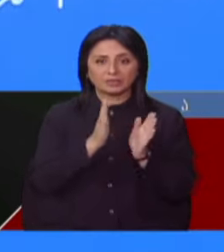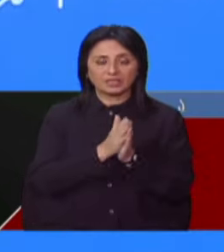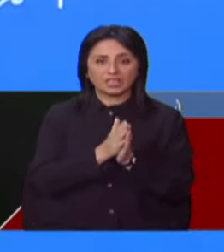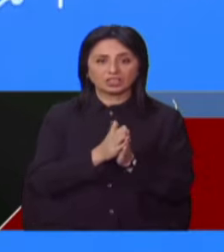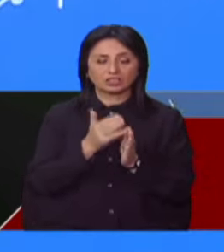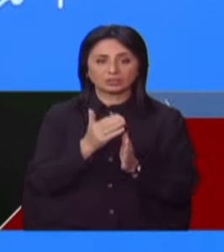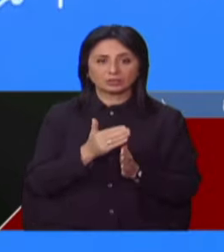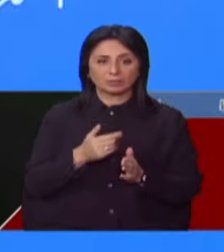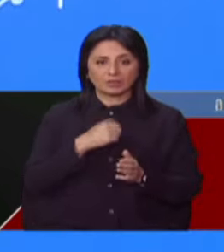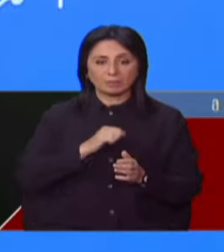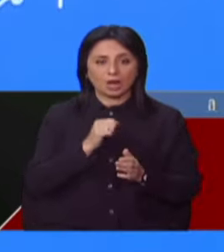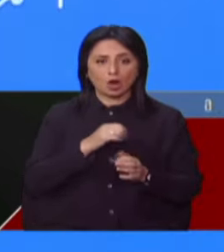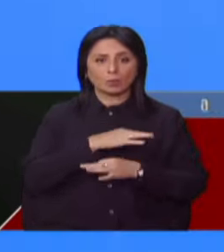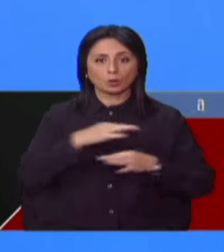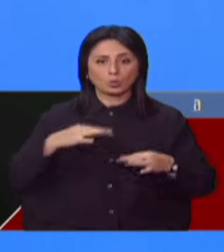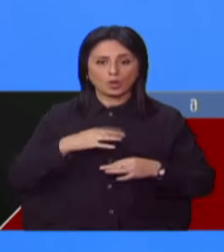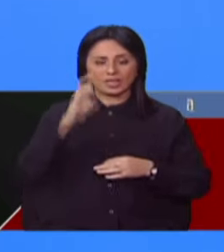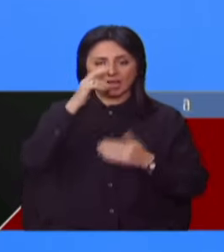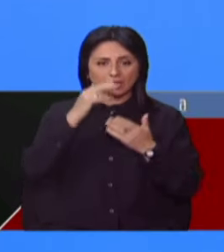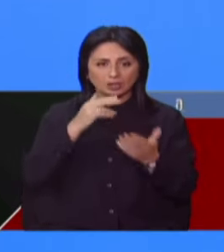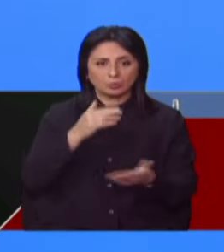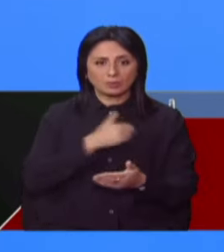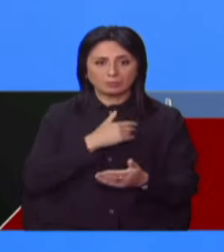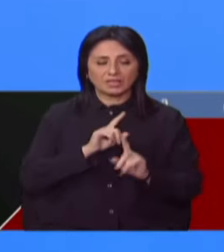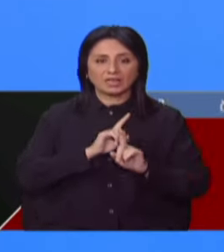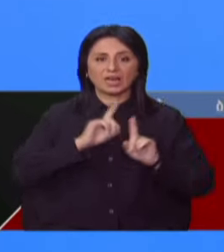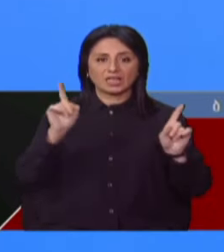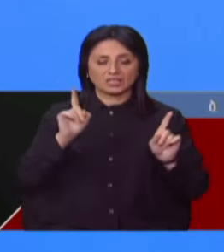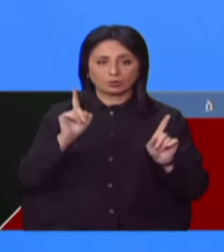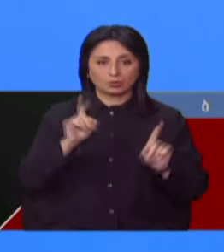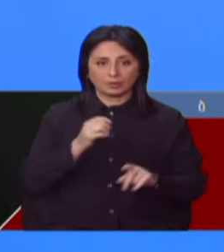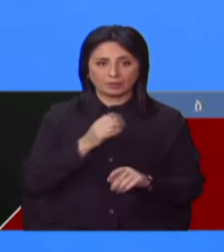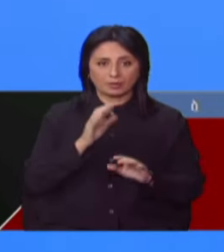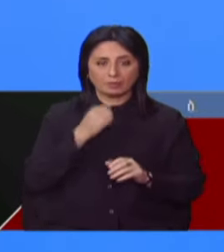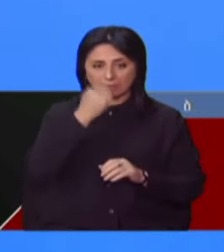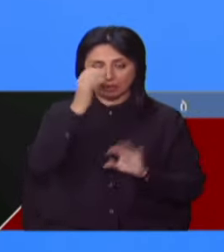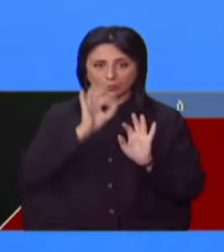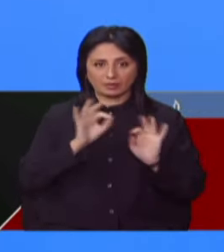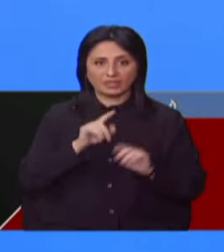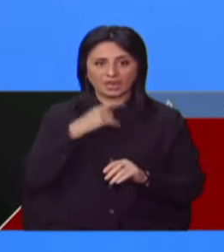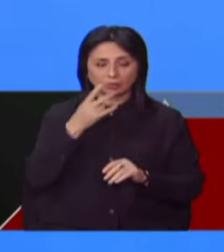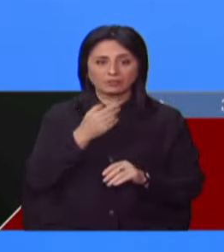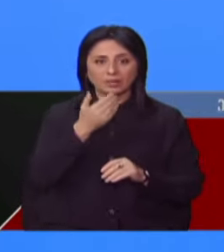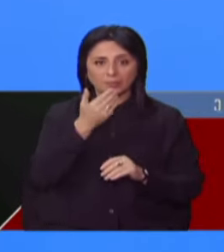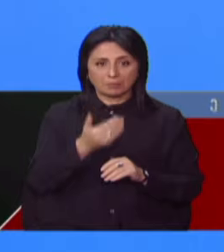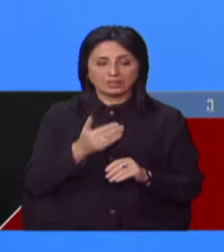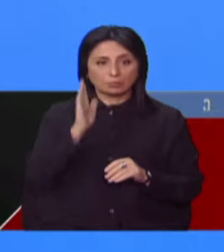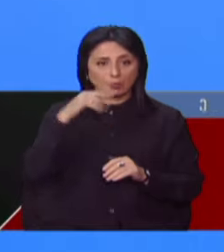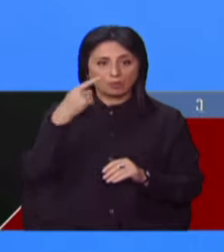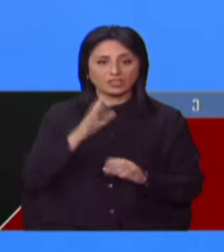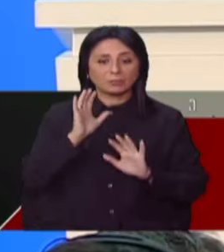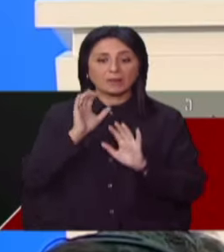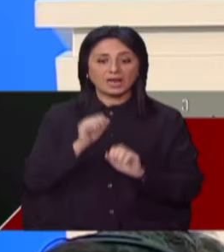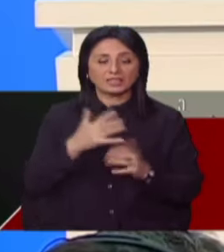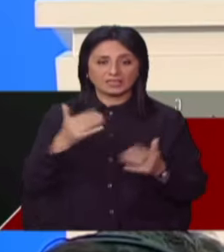ჩვენს უნგრელ მეგობრებს, უნგრეთის ხელისუფლებას მინდა განსაკუთრებული მადლობა გადაუხადო. რა თქმა უნდა, მომავალშიც გვაქვს